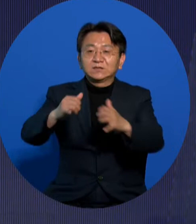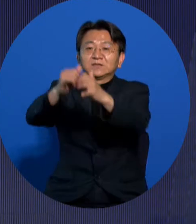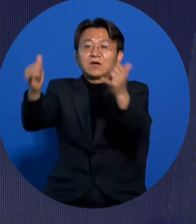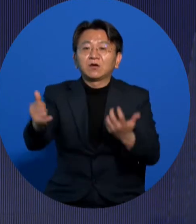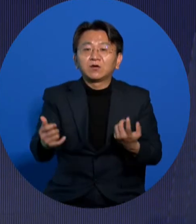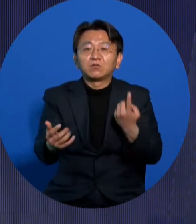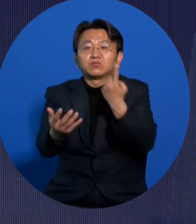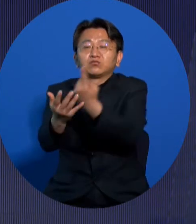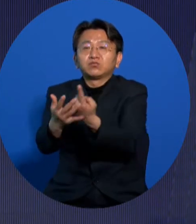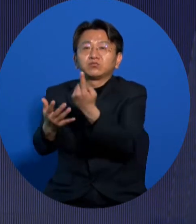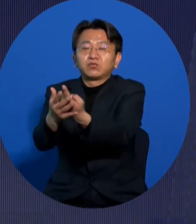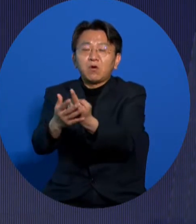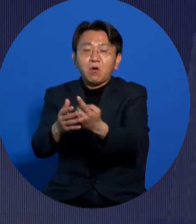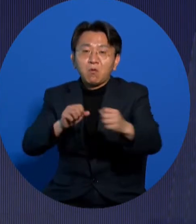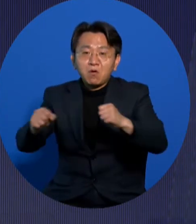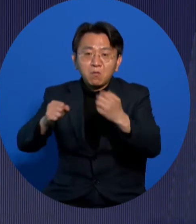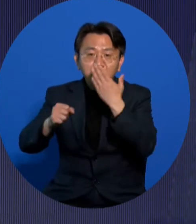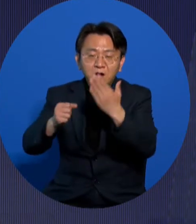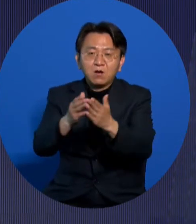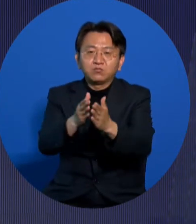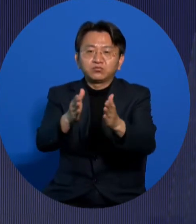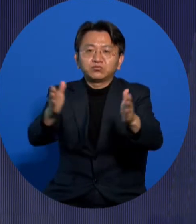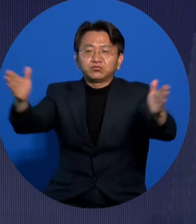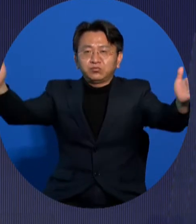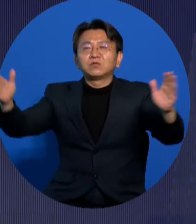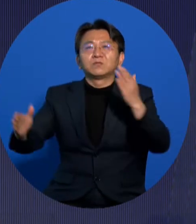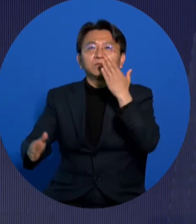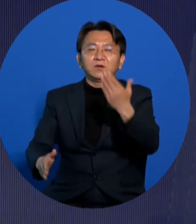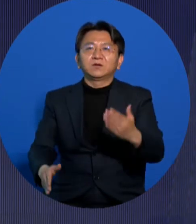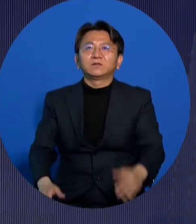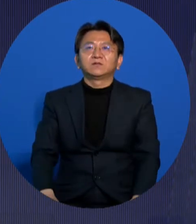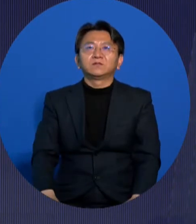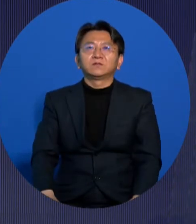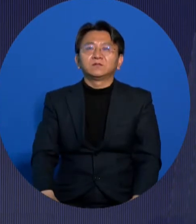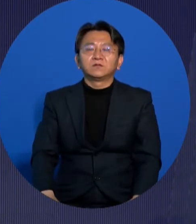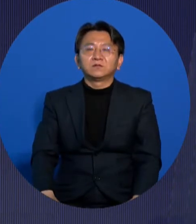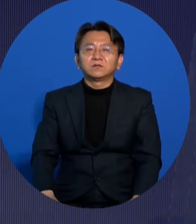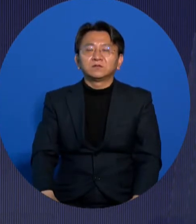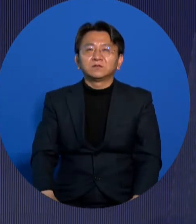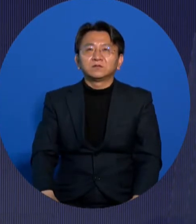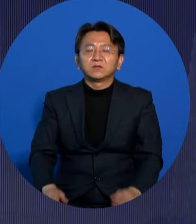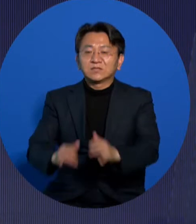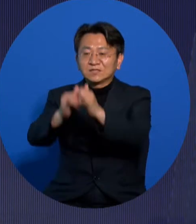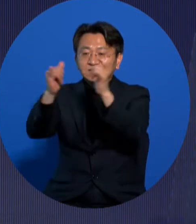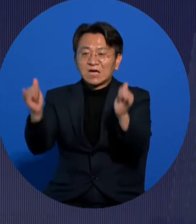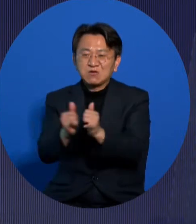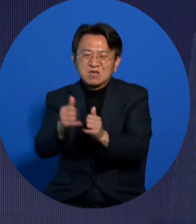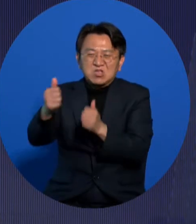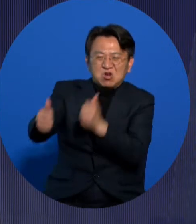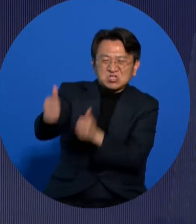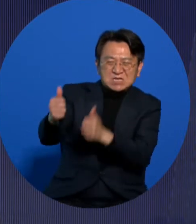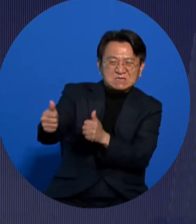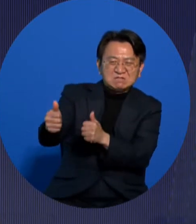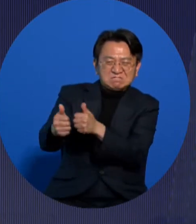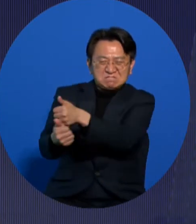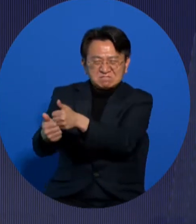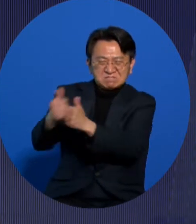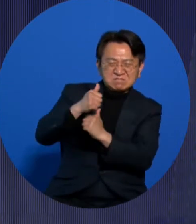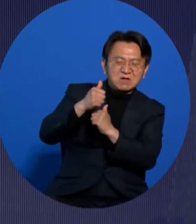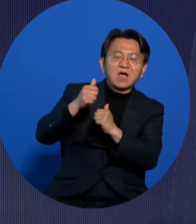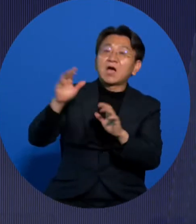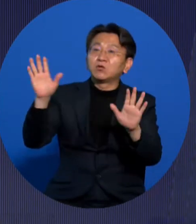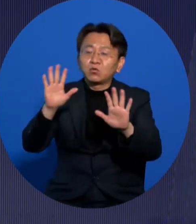영역을 확장시켜 나갈 것입니다. 치열한 경쟁 사회보다는 더불어 사는 사회를 만들어가는